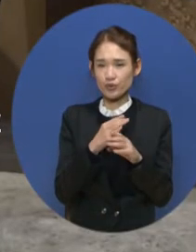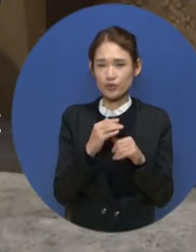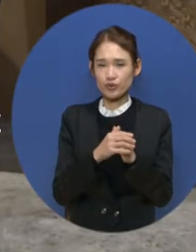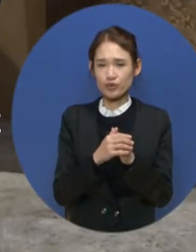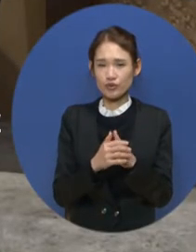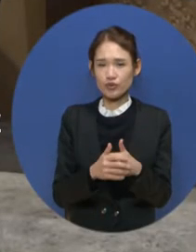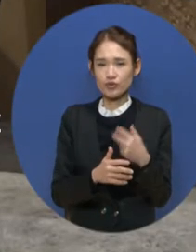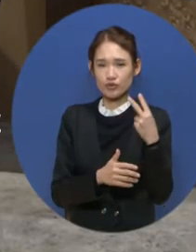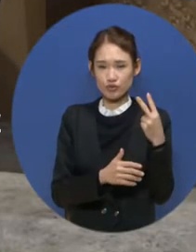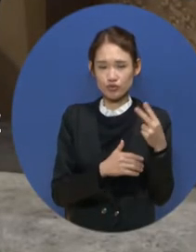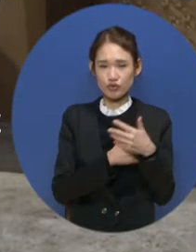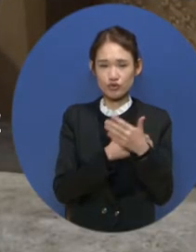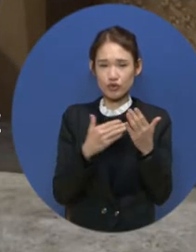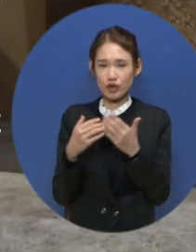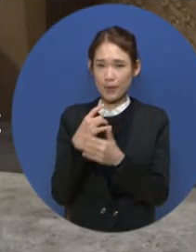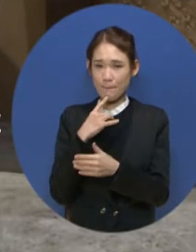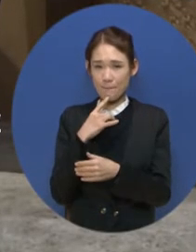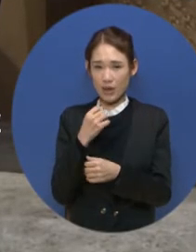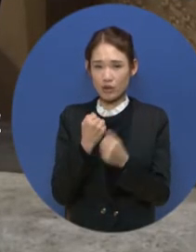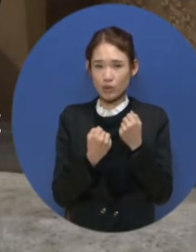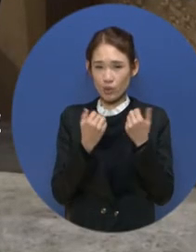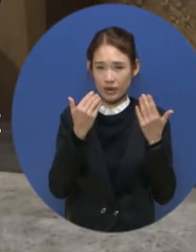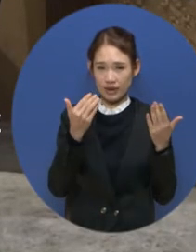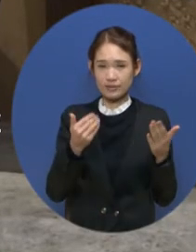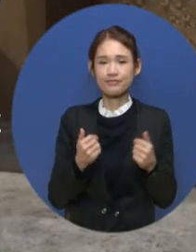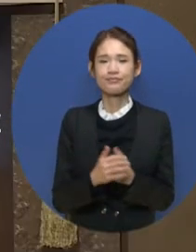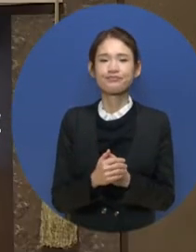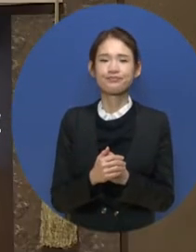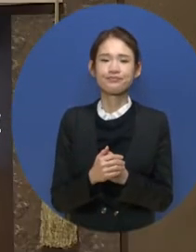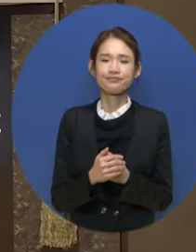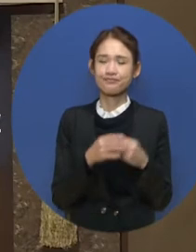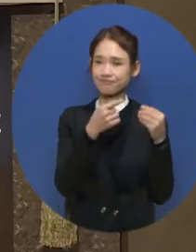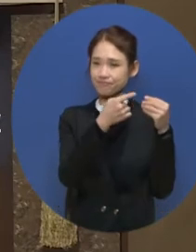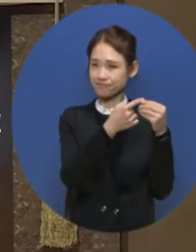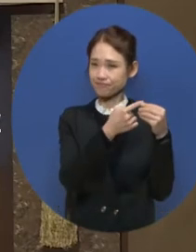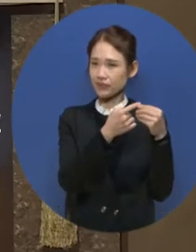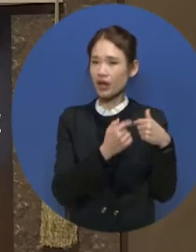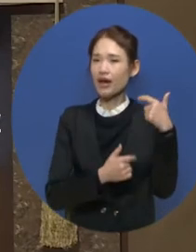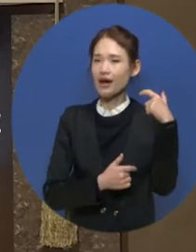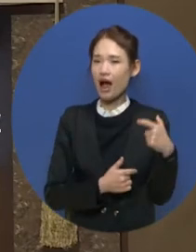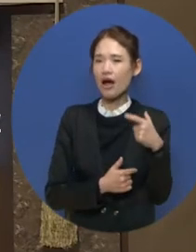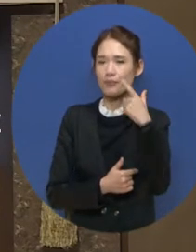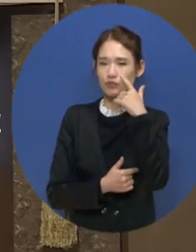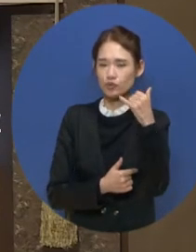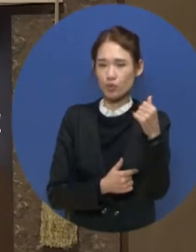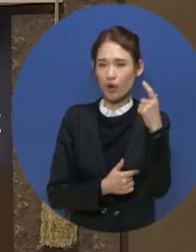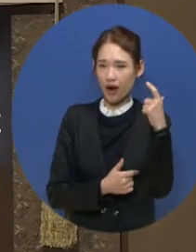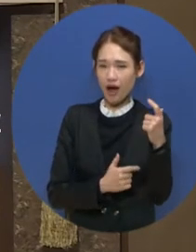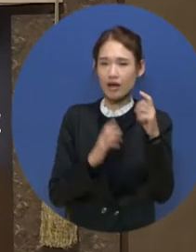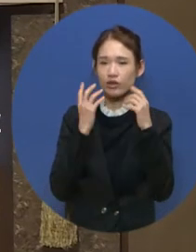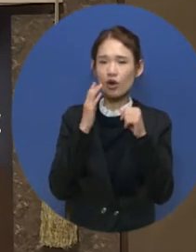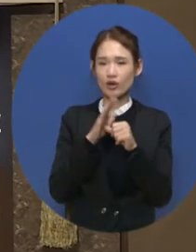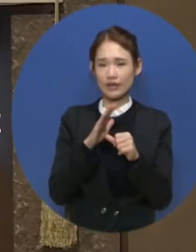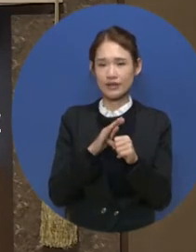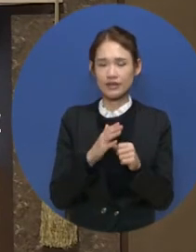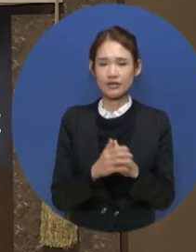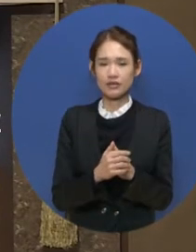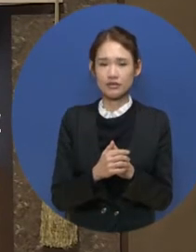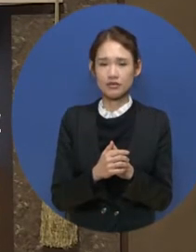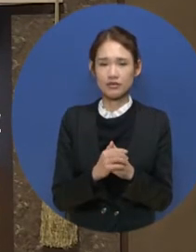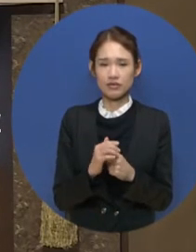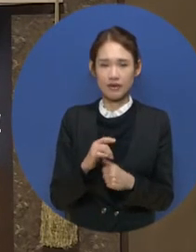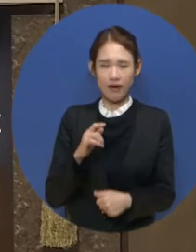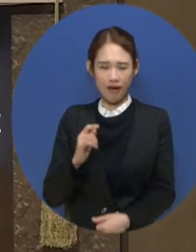2개만 즉 각각의 해외 소개를 해드리도록 하겠습니다 첫번째가 강한 부모 강한 올인 이에요 4 좀